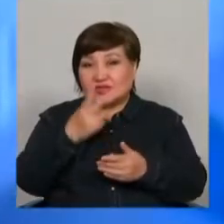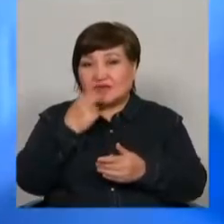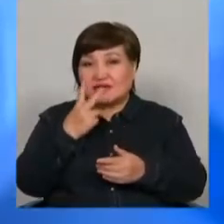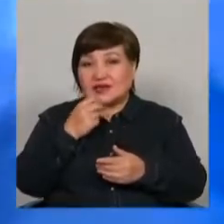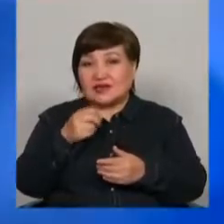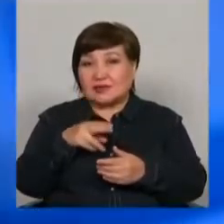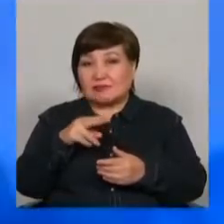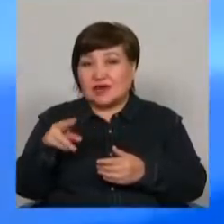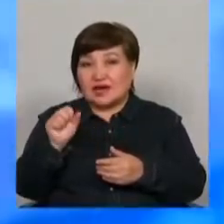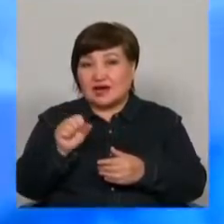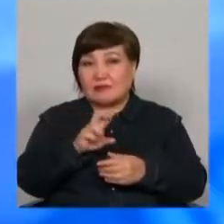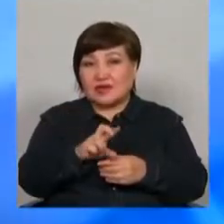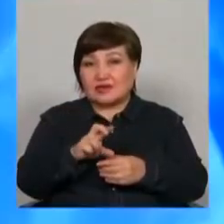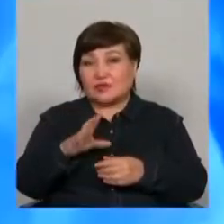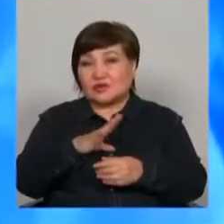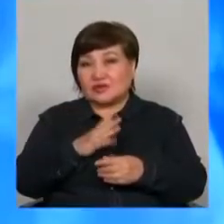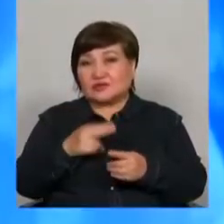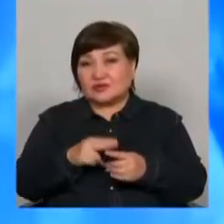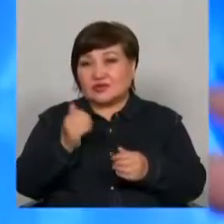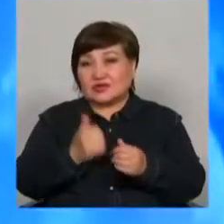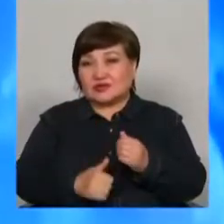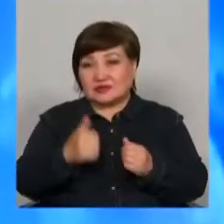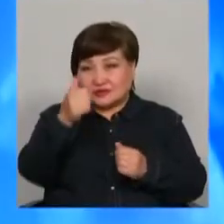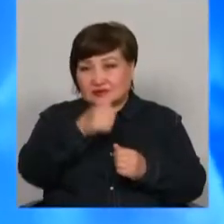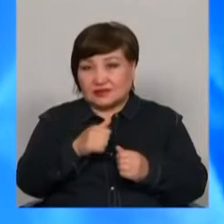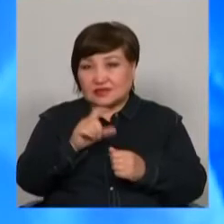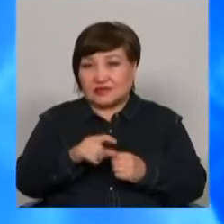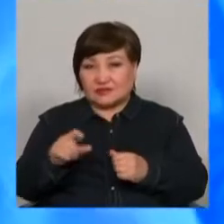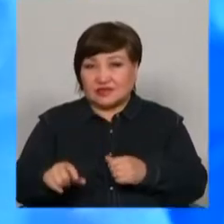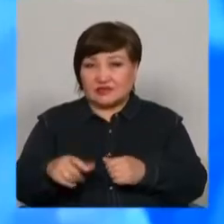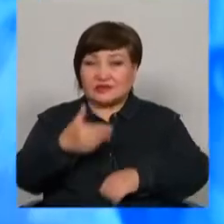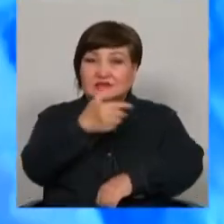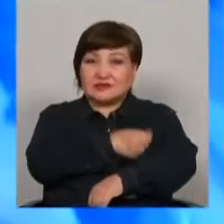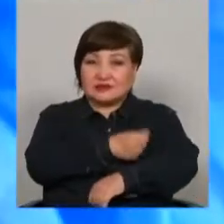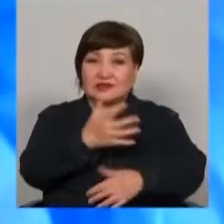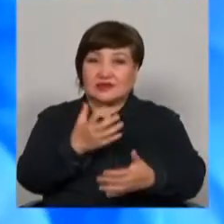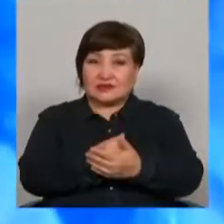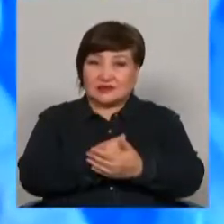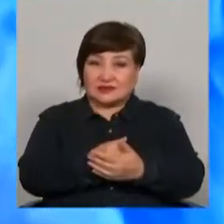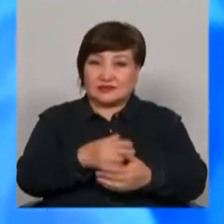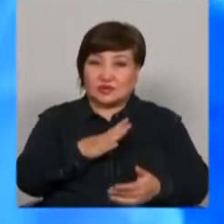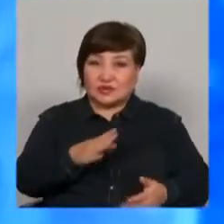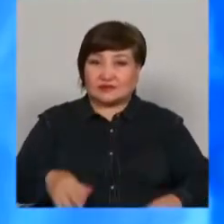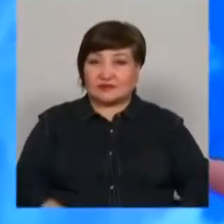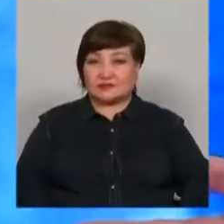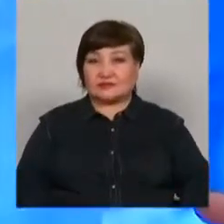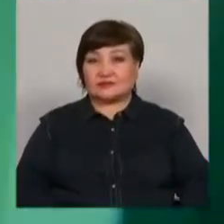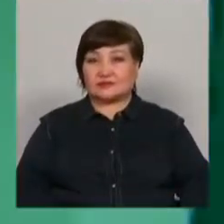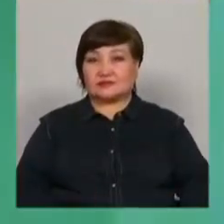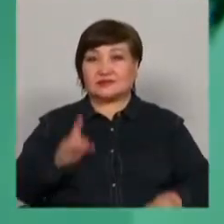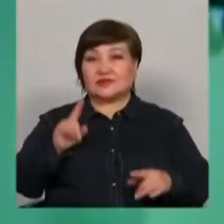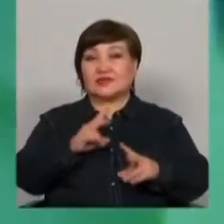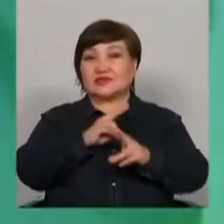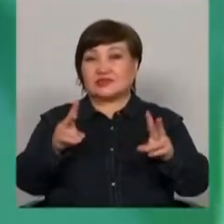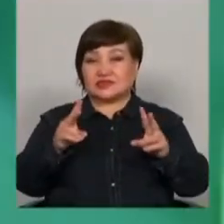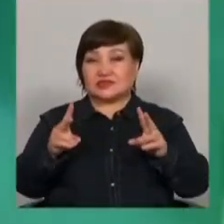грипп Б болды. Соған арнайы жылда жаңағы адамдар ерікті түрде бар өздері екпе алатын еді. Оны ешкім дау